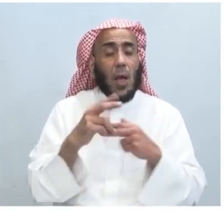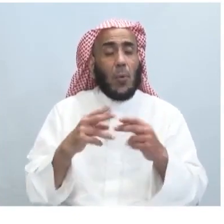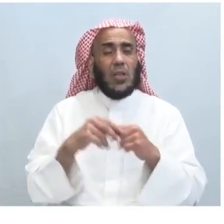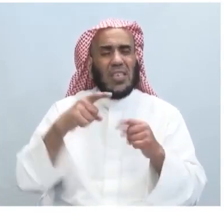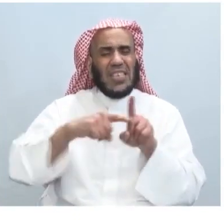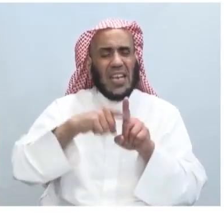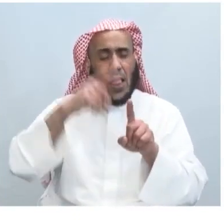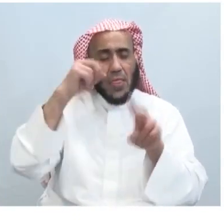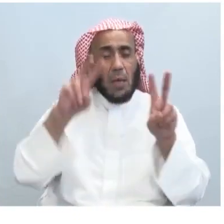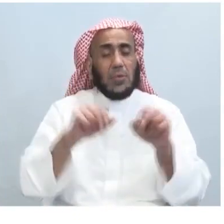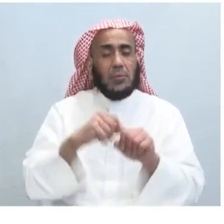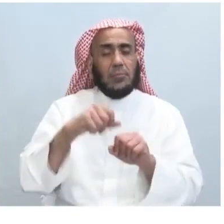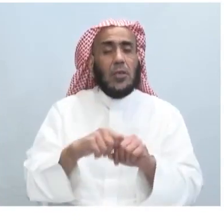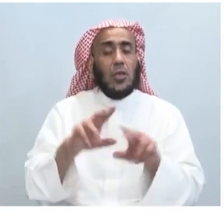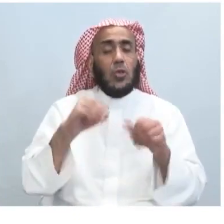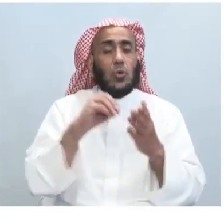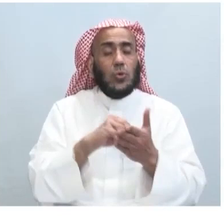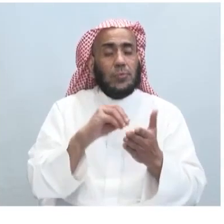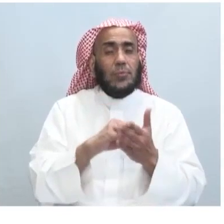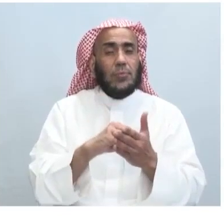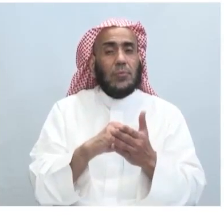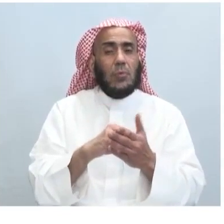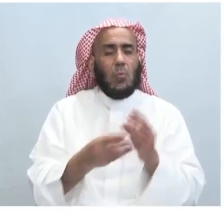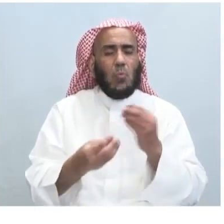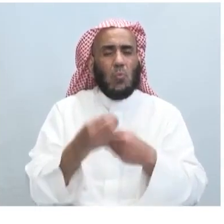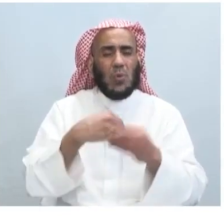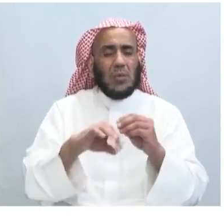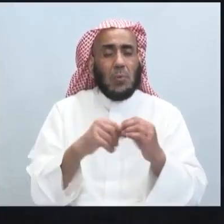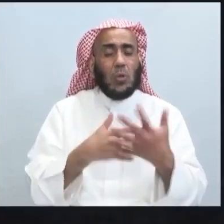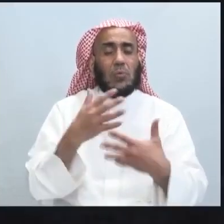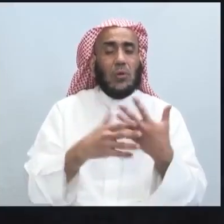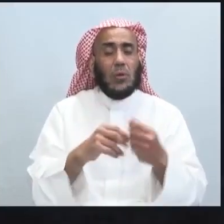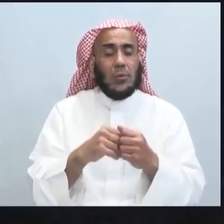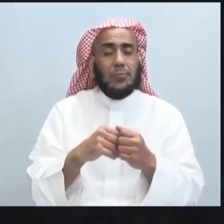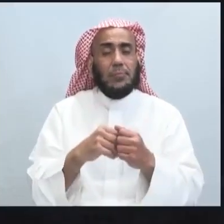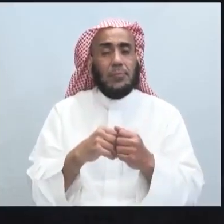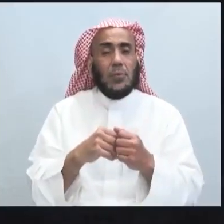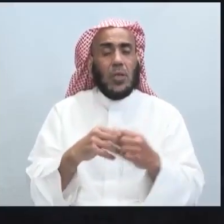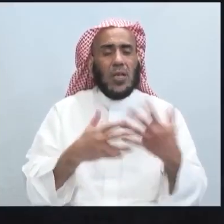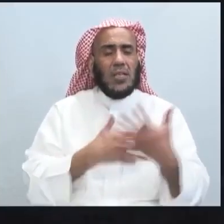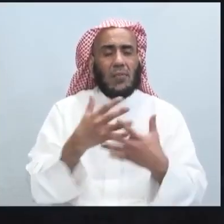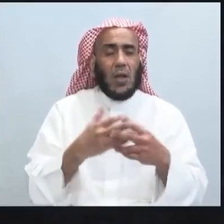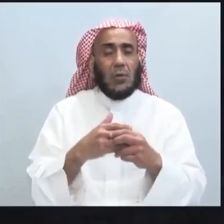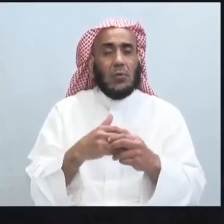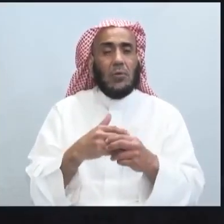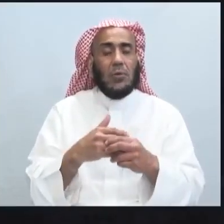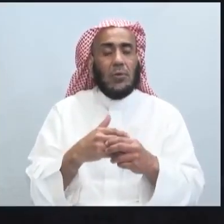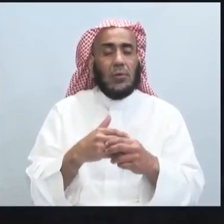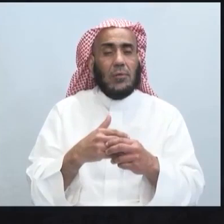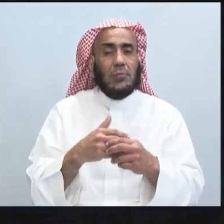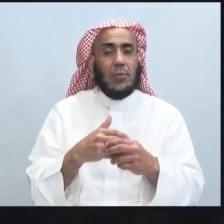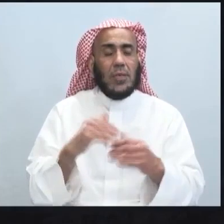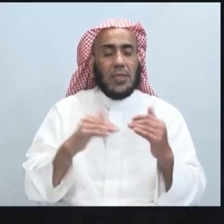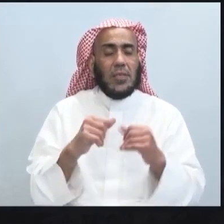الحراره ثابته وتوجد ايضا يوجد مزيج من المواد المتفاعله ويوجد ايضا تفاعل وحاله من